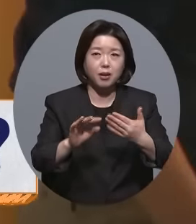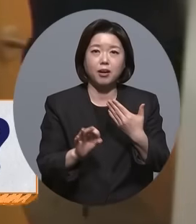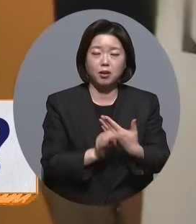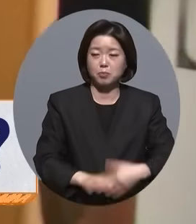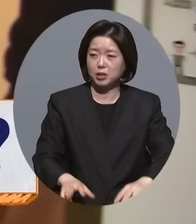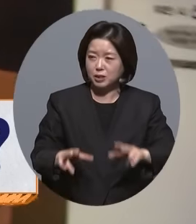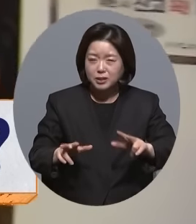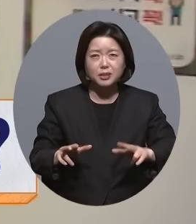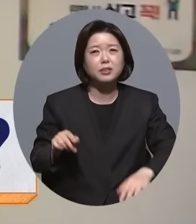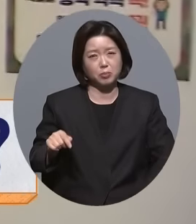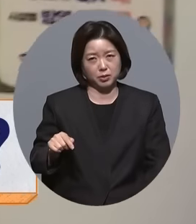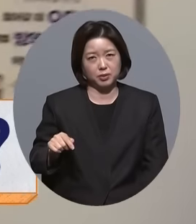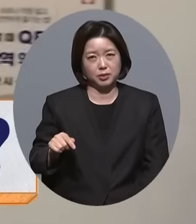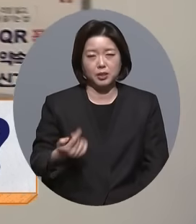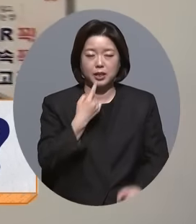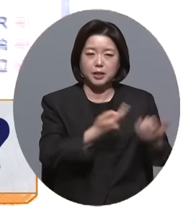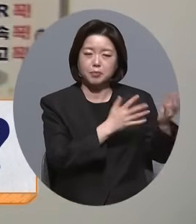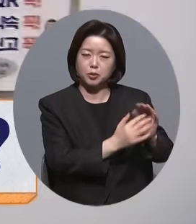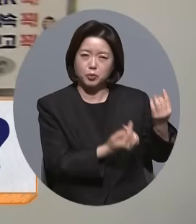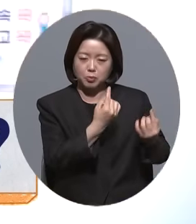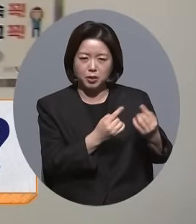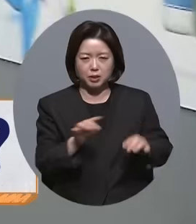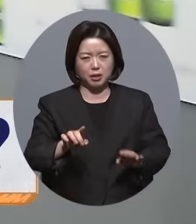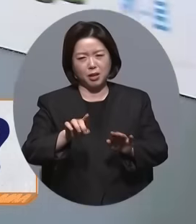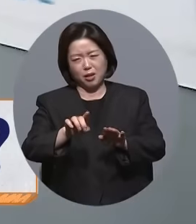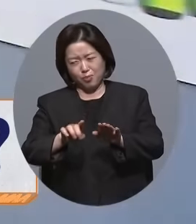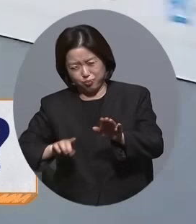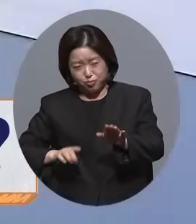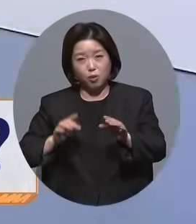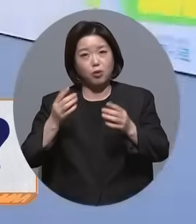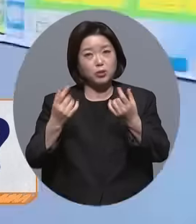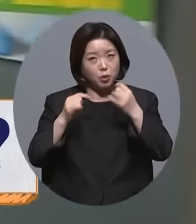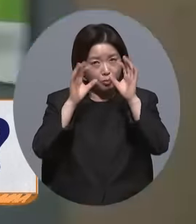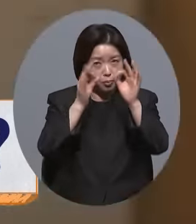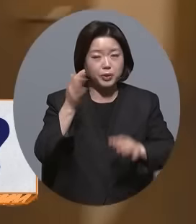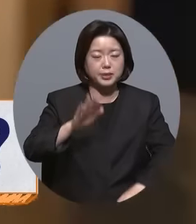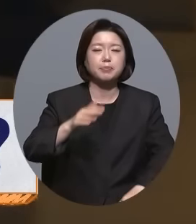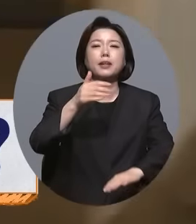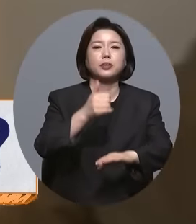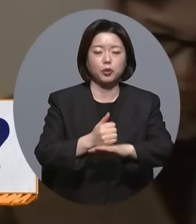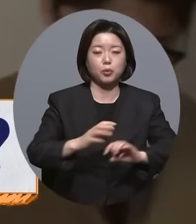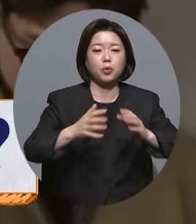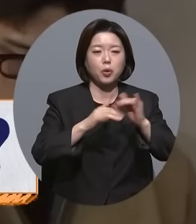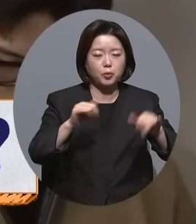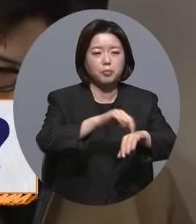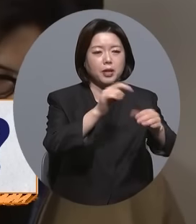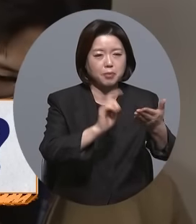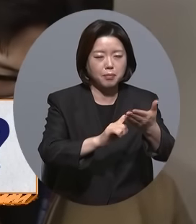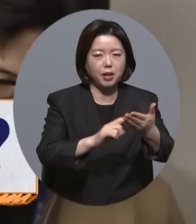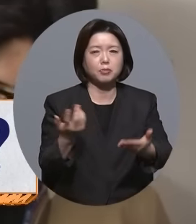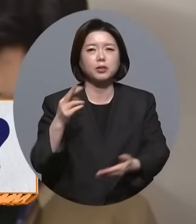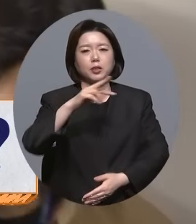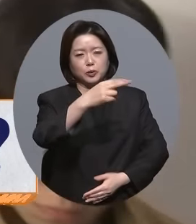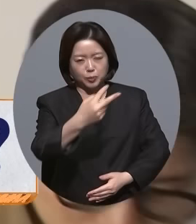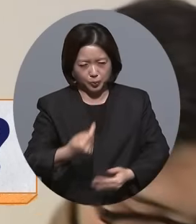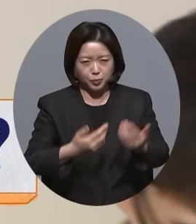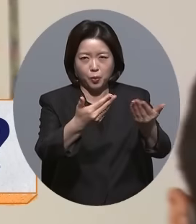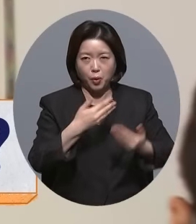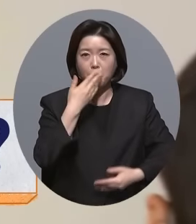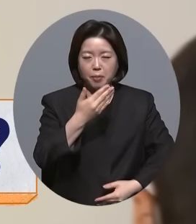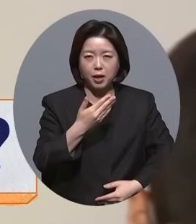지금은 이렇게 뭐 민주당에 비해서 뒤처져 있는 모습을 보이지만 결국은 민심은 우리에게 돌아올 것이다 라는 그런